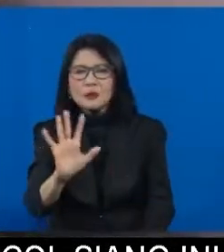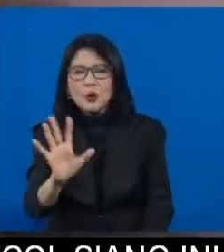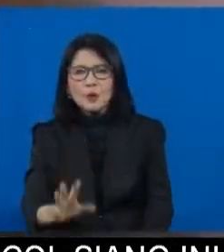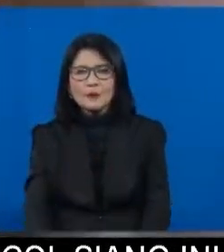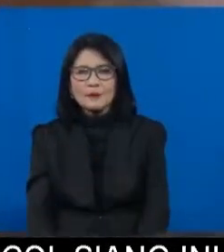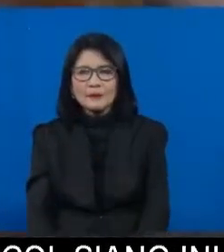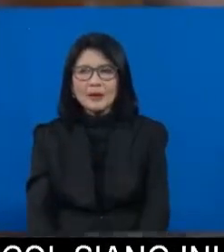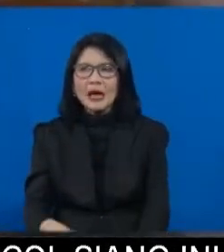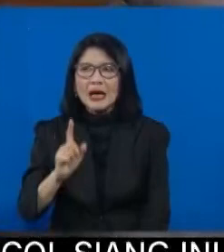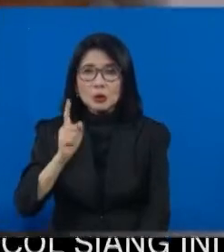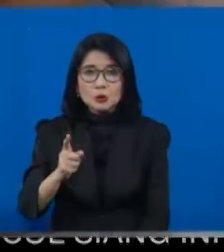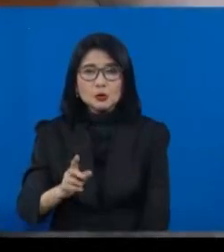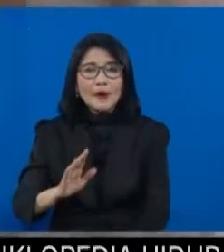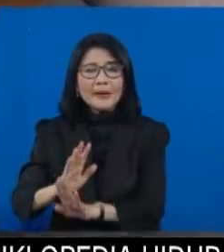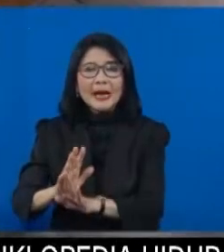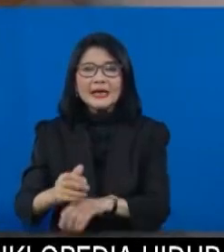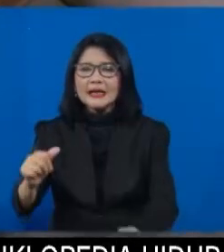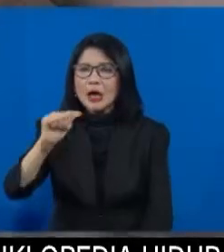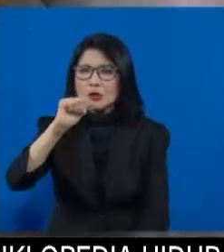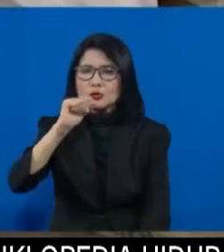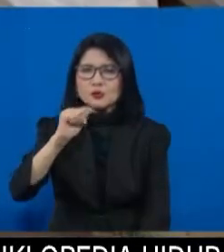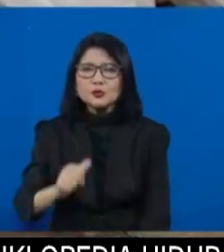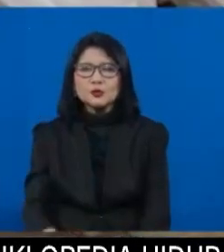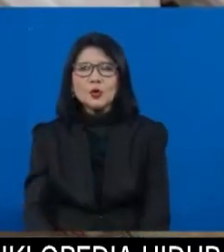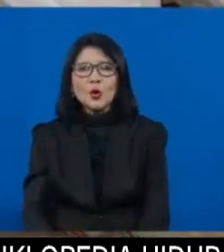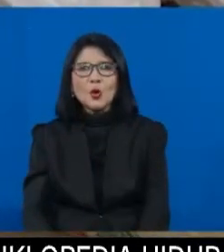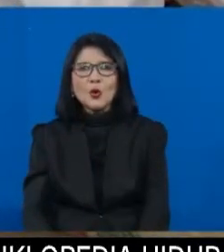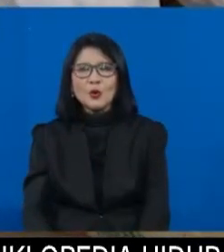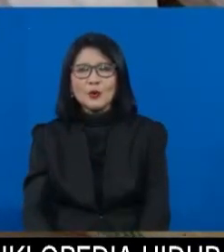Hal ini untuk menghindari susu menjadi gosong.